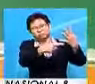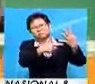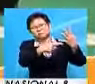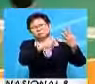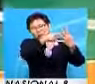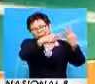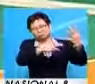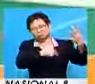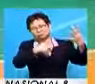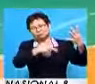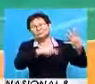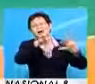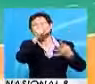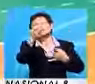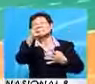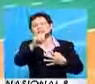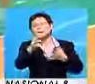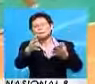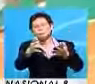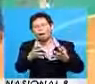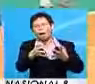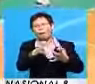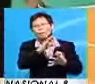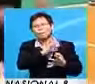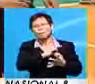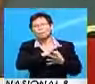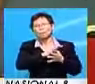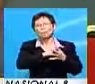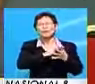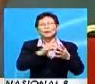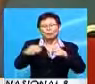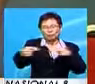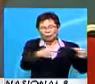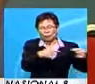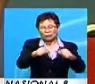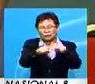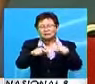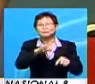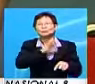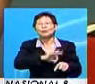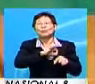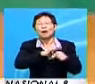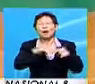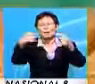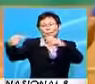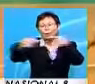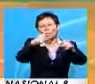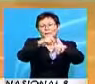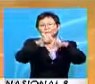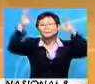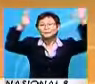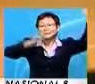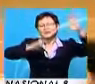utama, Sim Jian Chin mahu kelebihan beraksi di laman sendiri membawa kejayaan.